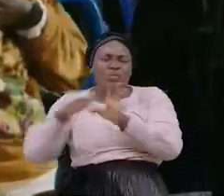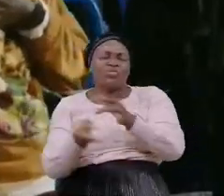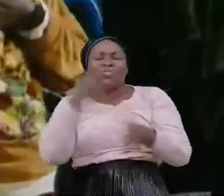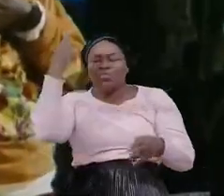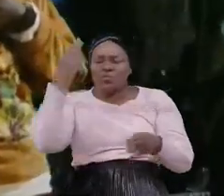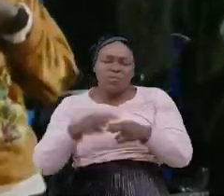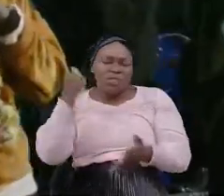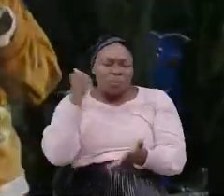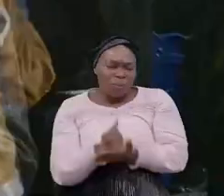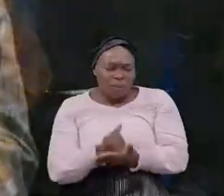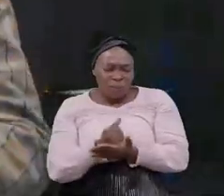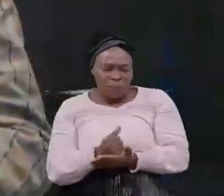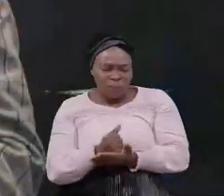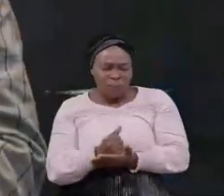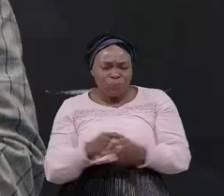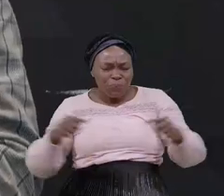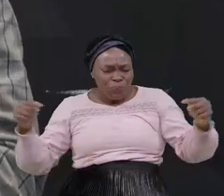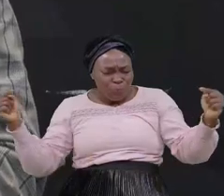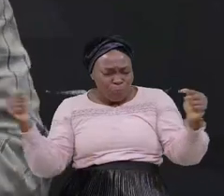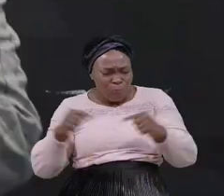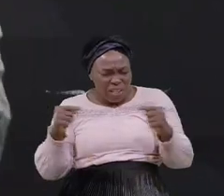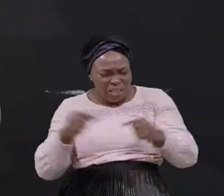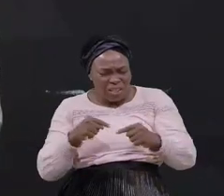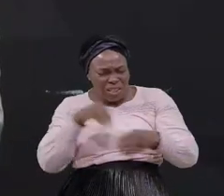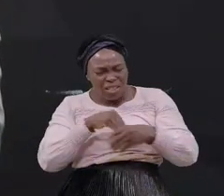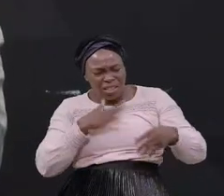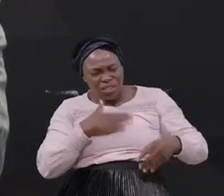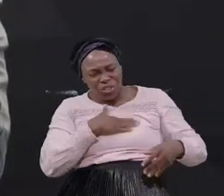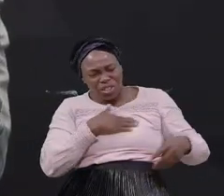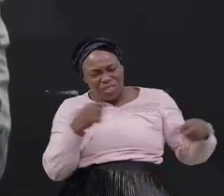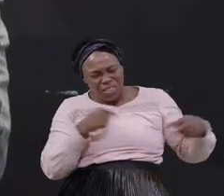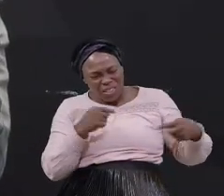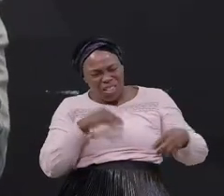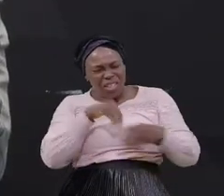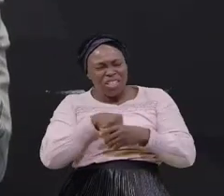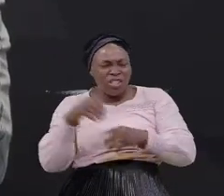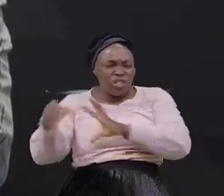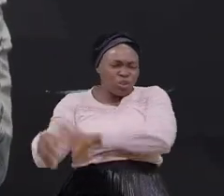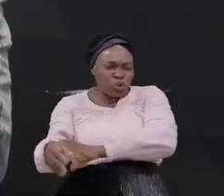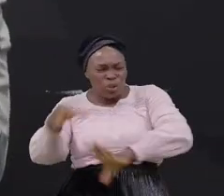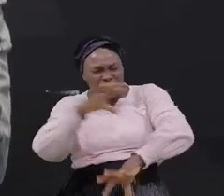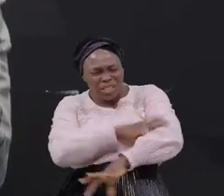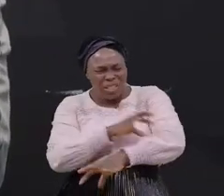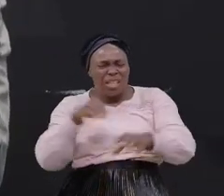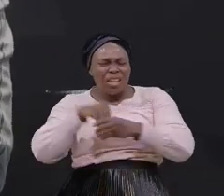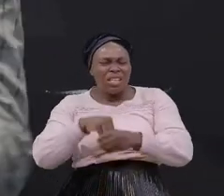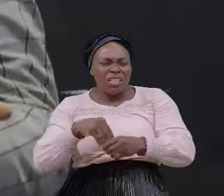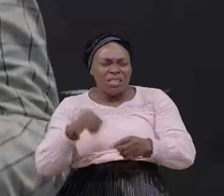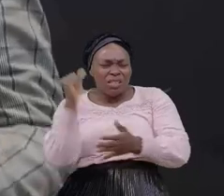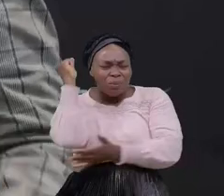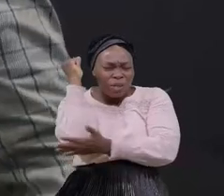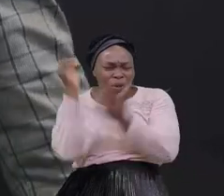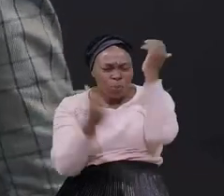Jésus-Christ. Les douleurs à la poitrine, aux jointures, aux